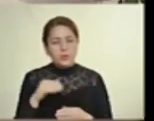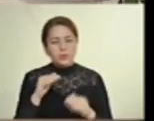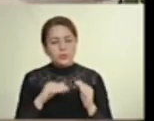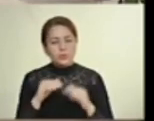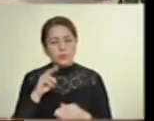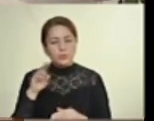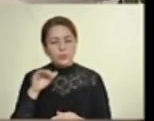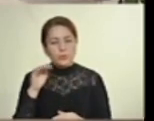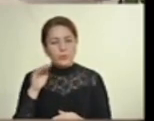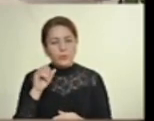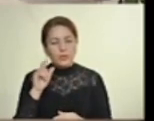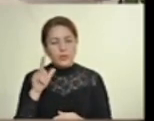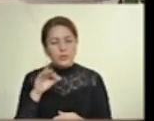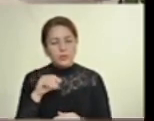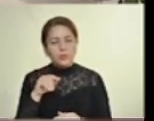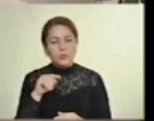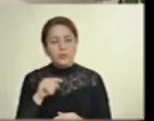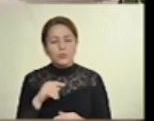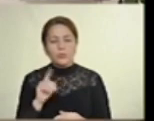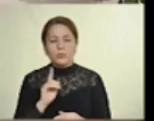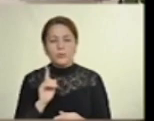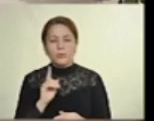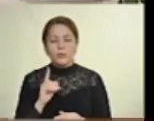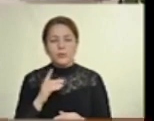pufagi u qanday ahamiyatga ega?